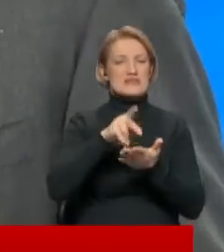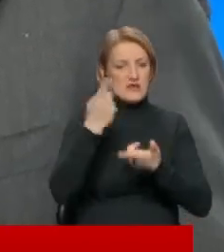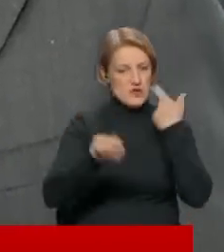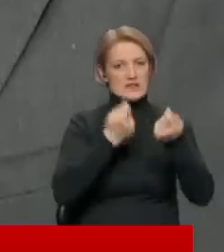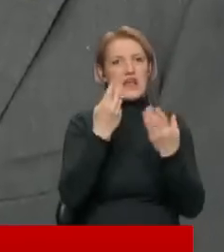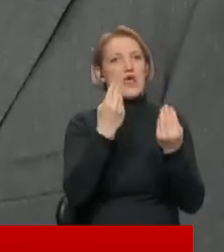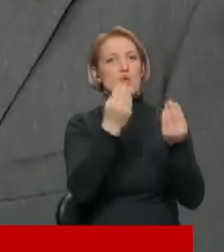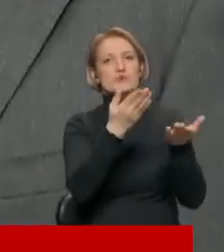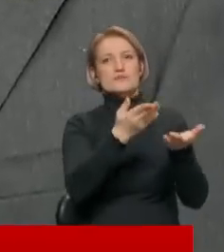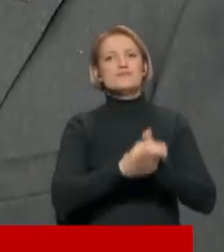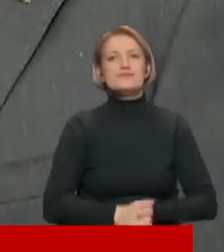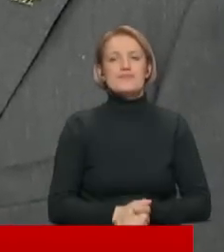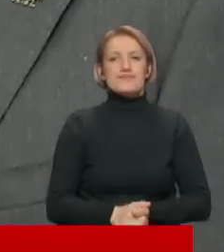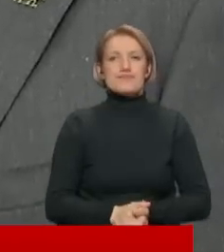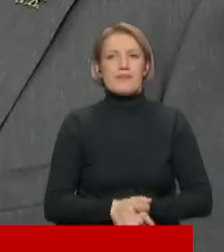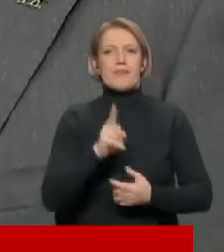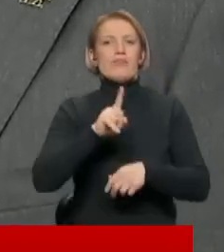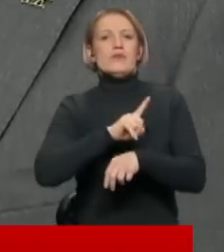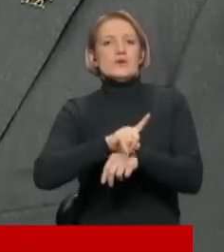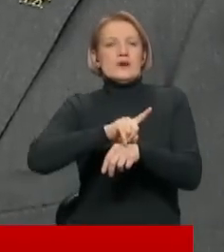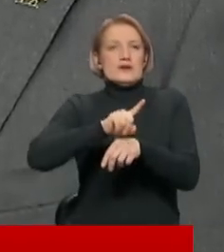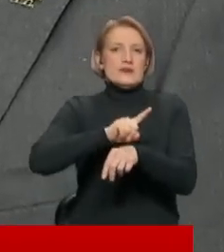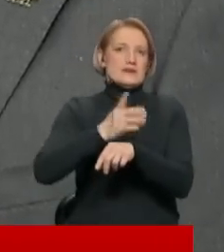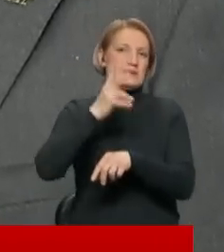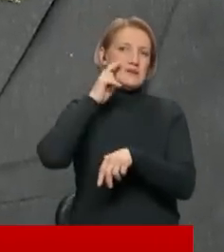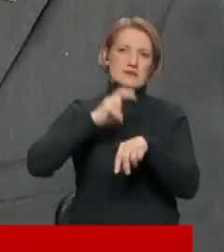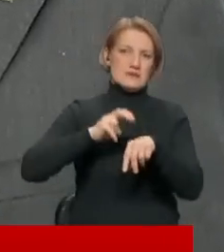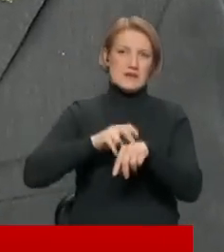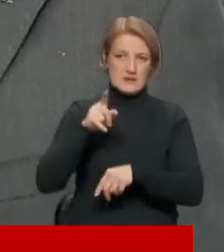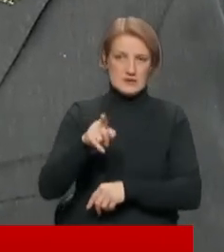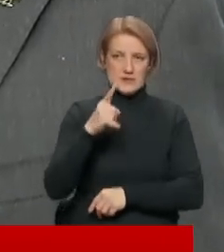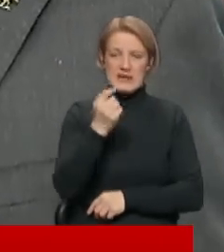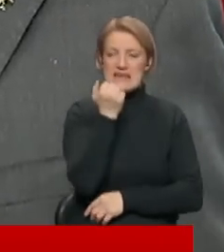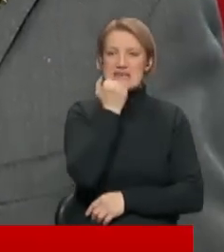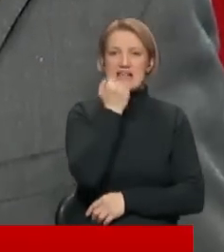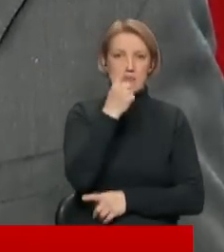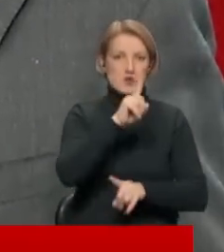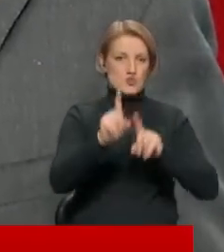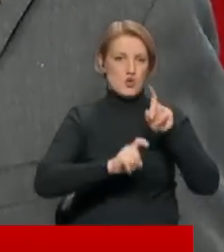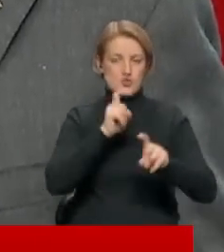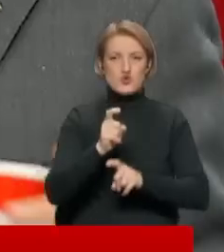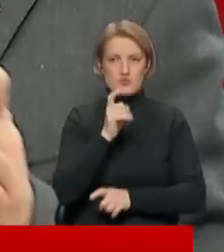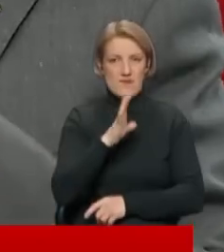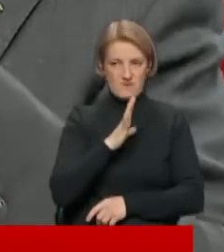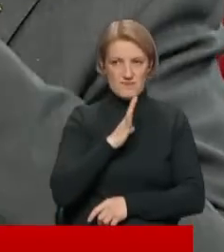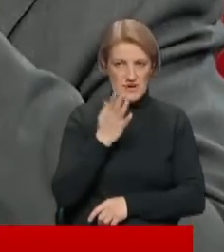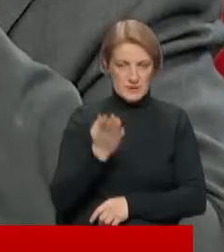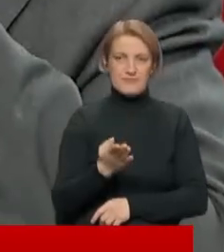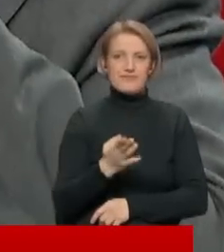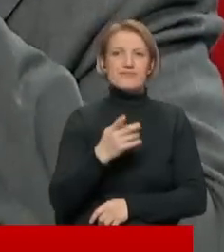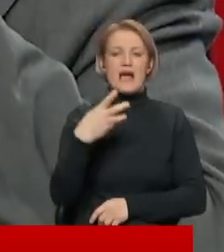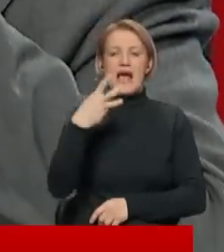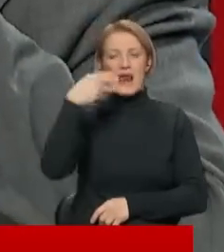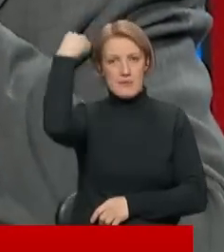olur Peki bu süreç nasıl ilerleyecek Siz de hatırlattınız yedek bir soruşturma tutuluyor iddiası da dillendiriliyor